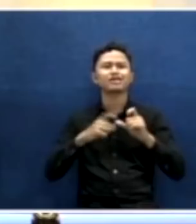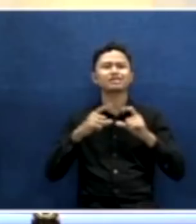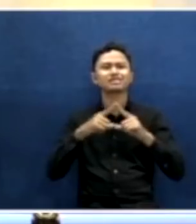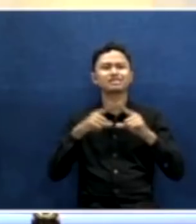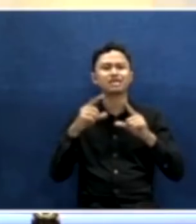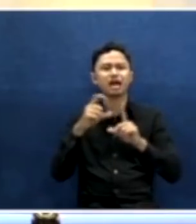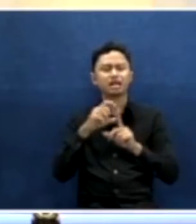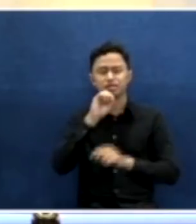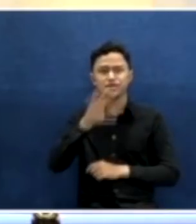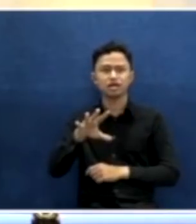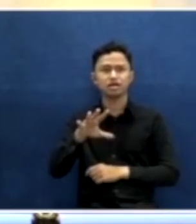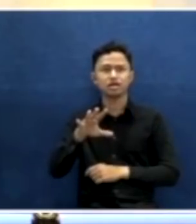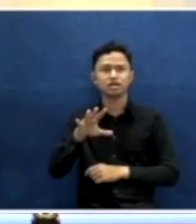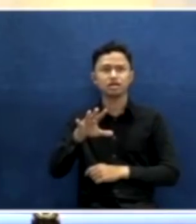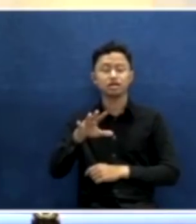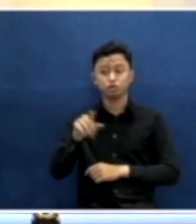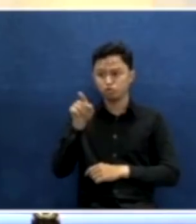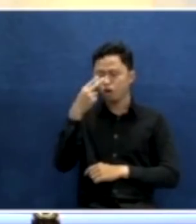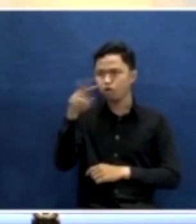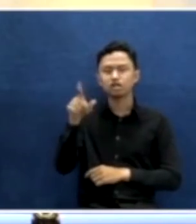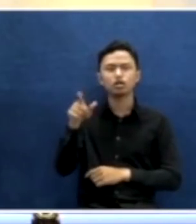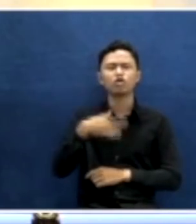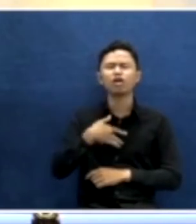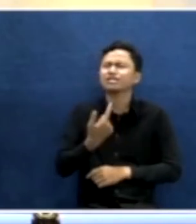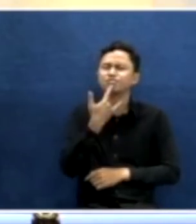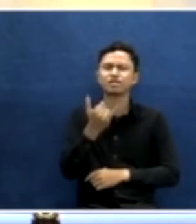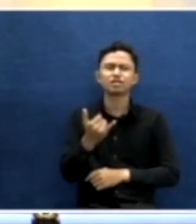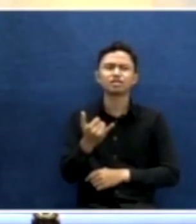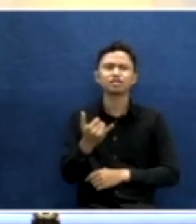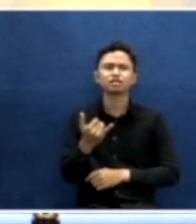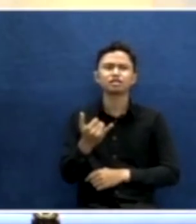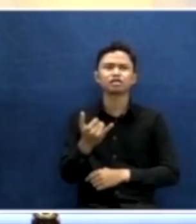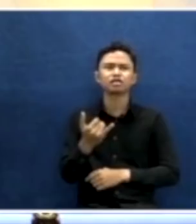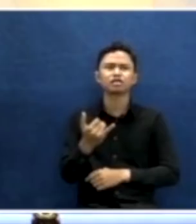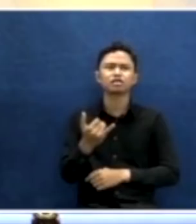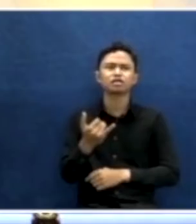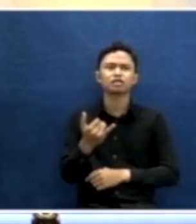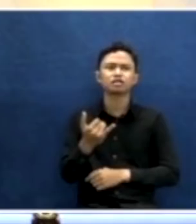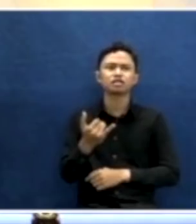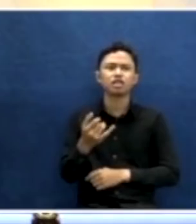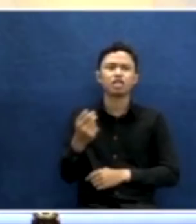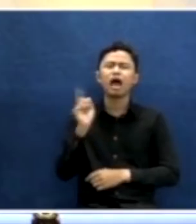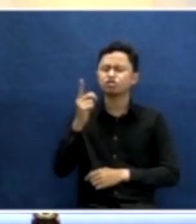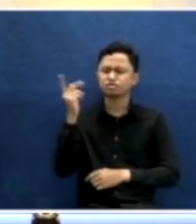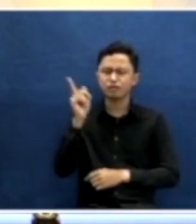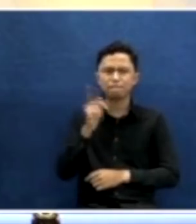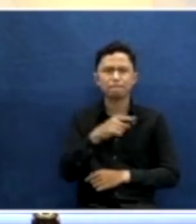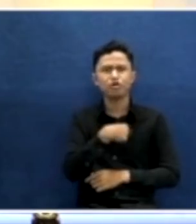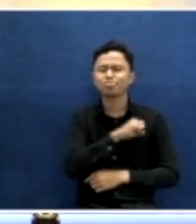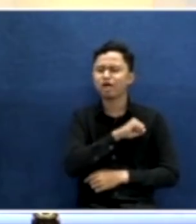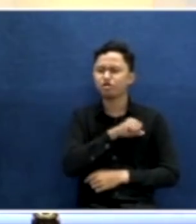berkata aku setelah kejadian itu betul-betul kemudian aku ingin supaya aku tidak melihat orang itu mendholimi orang supaya aku tidak perlu